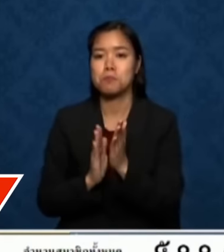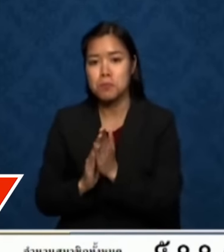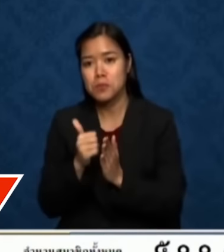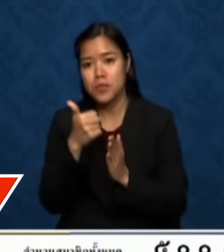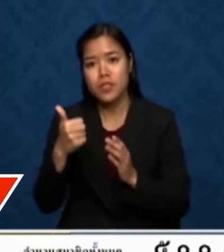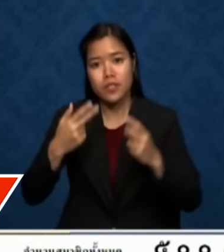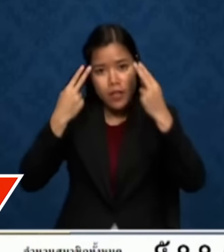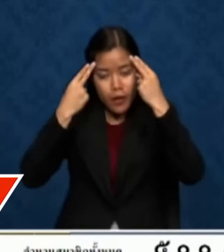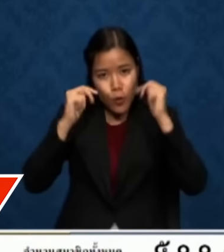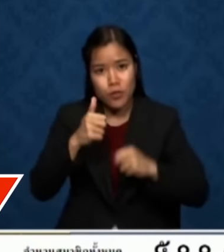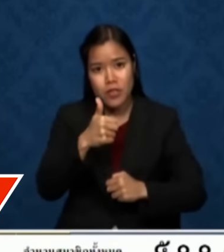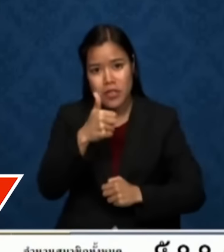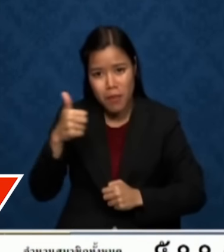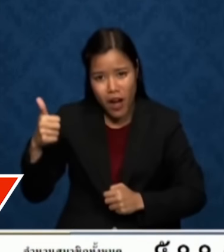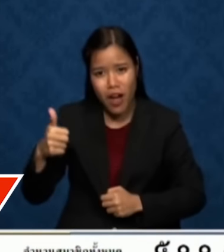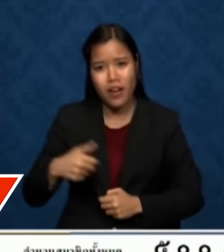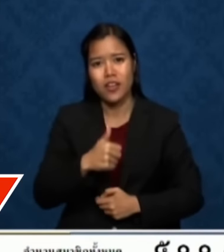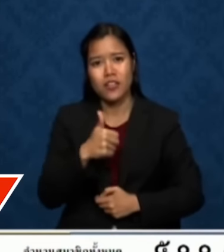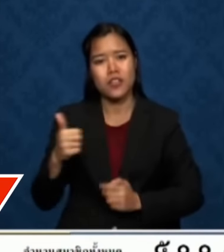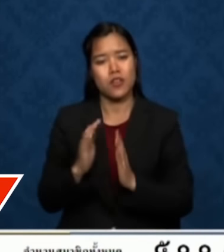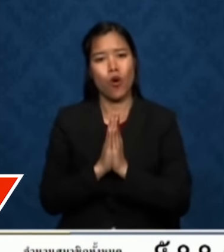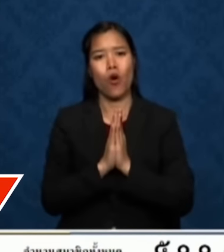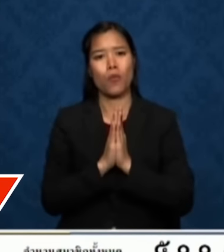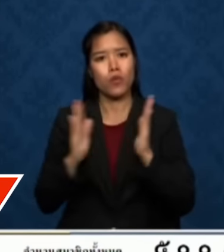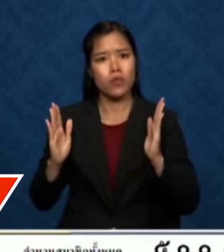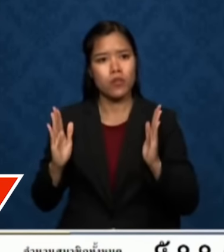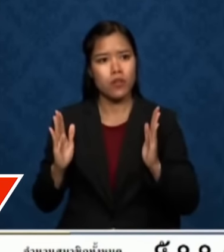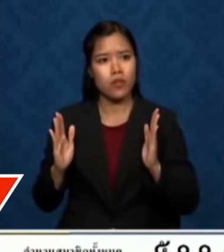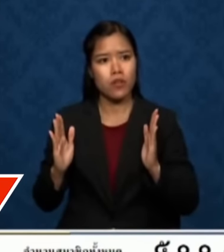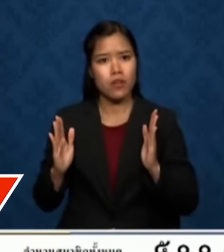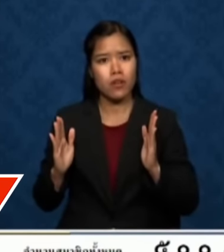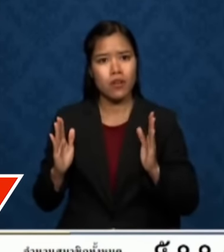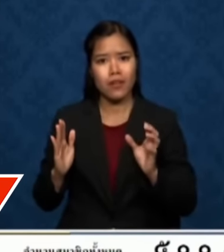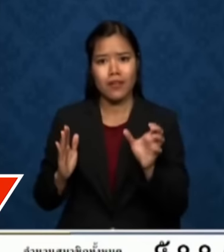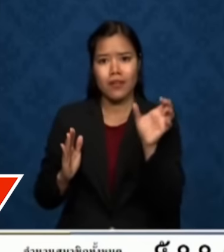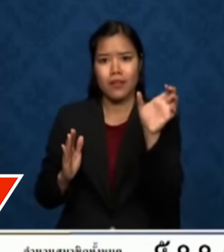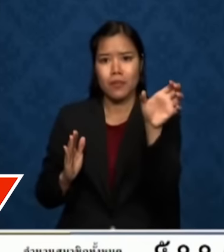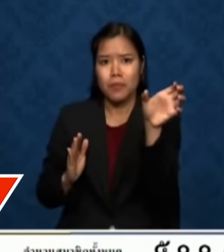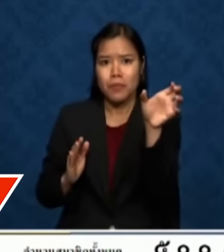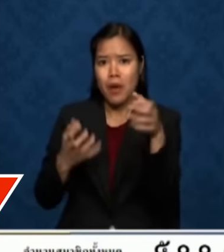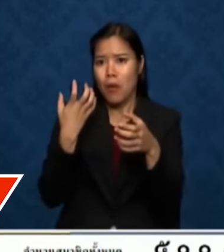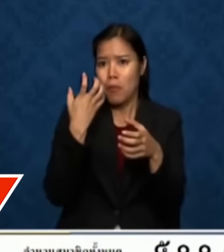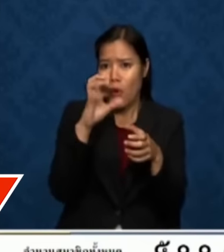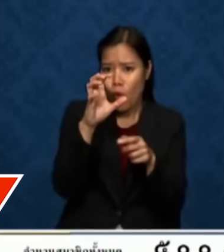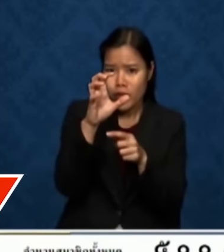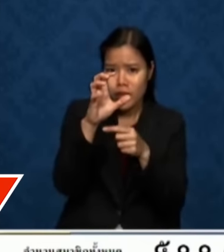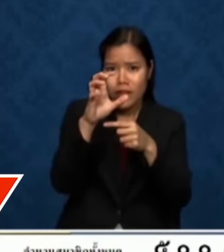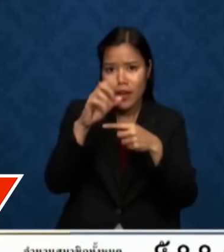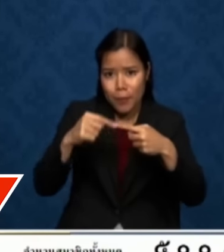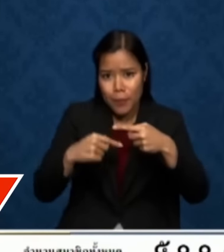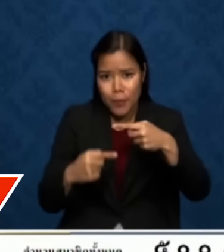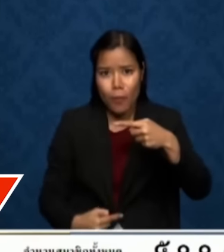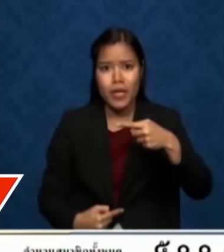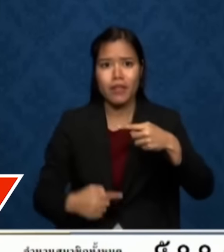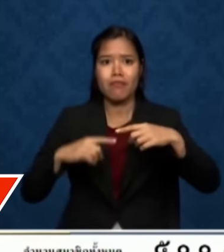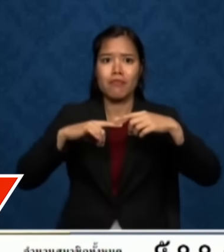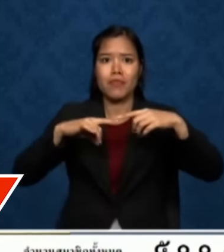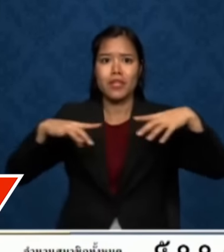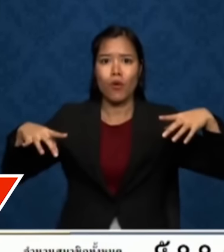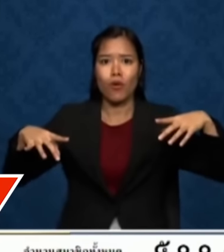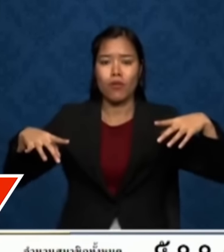ดใน3โลกขอบคุณท่านนายกมากท่านประธานคะมันไม่มีเนื้อหาตรงไหนเลยค่ะที่เกี่ยวกับนายกรัฐมนตรีมันไม่มีเลย